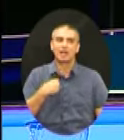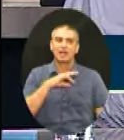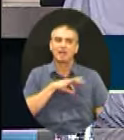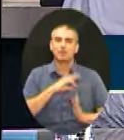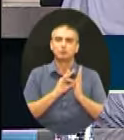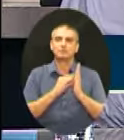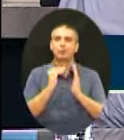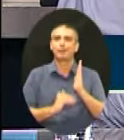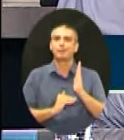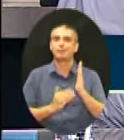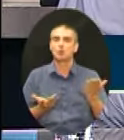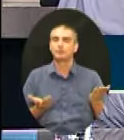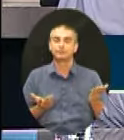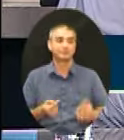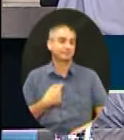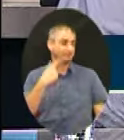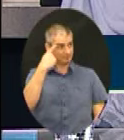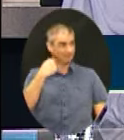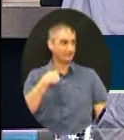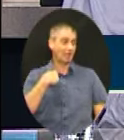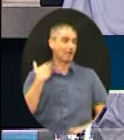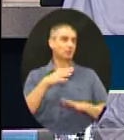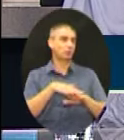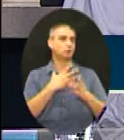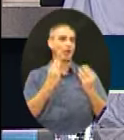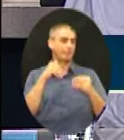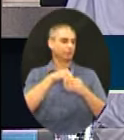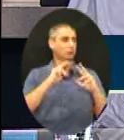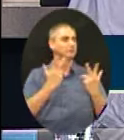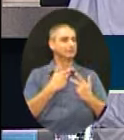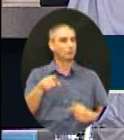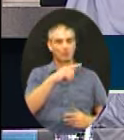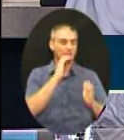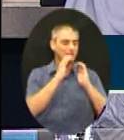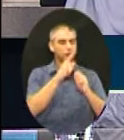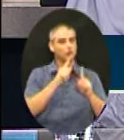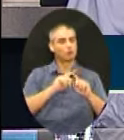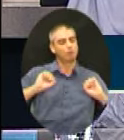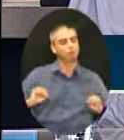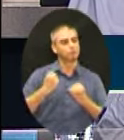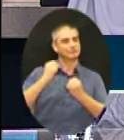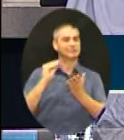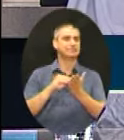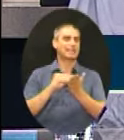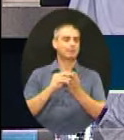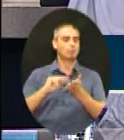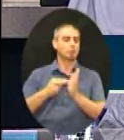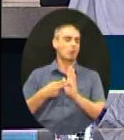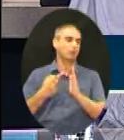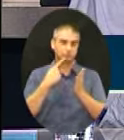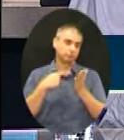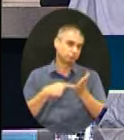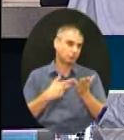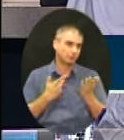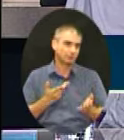הציונים הנמוכים האלה לדעתי הייתה תחושה של הרבה בציבור שהתקשורת מגויסת לצרכים פוליטיים נגיד